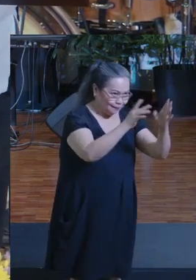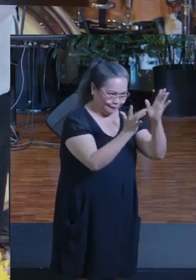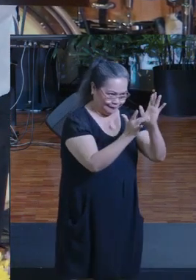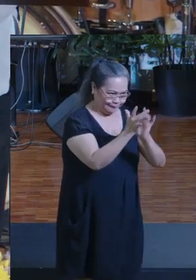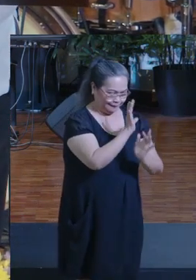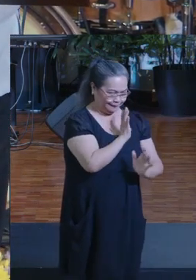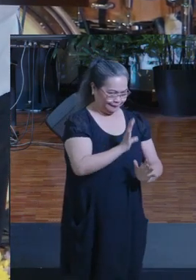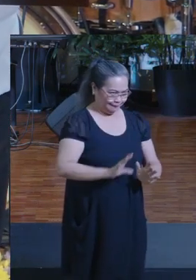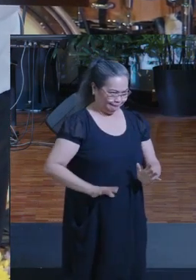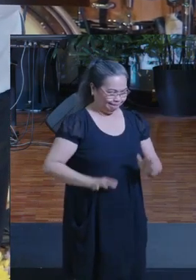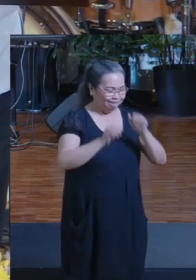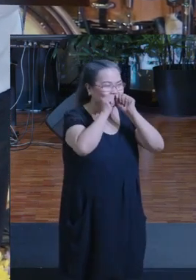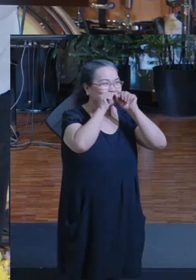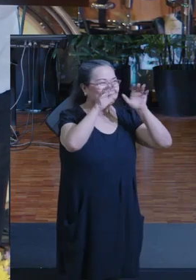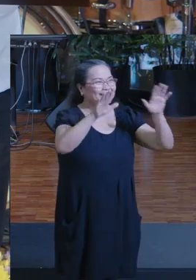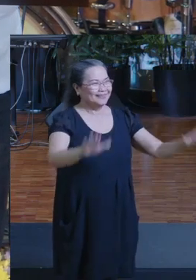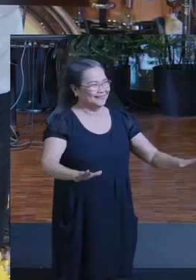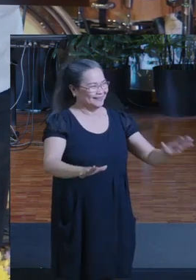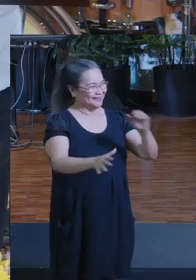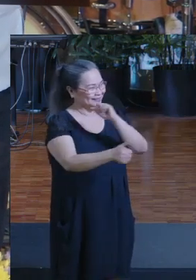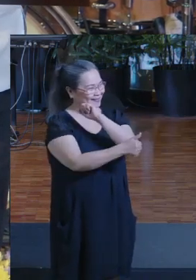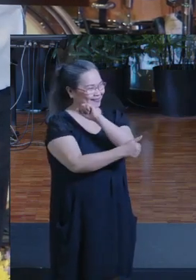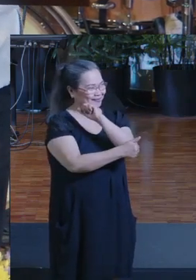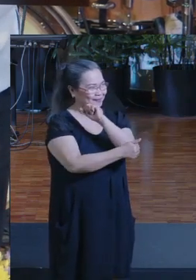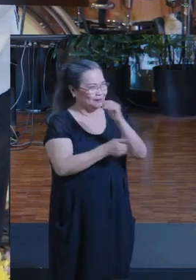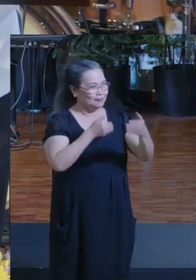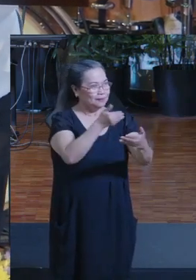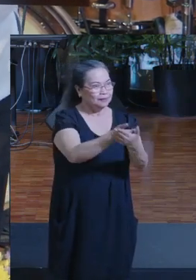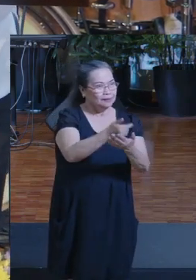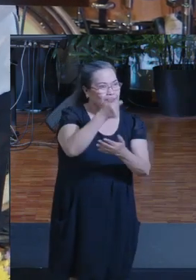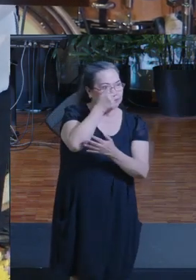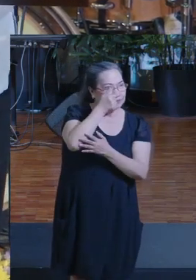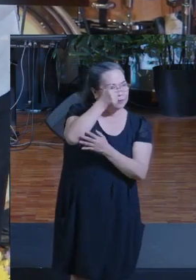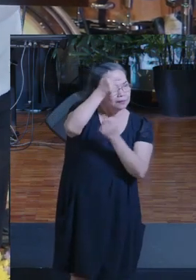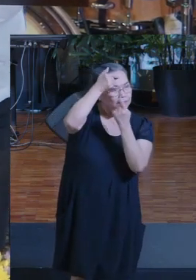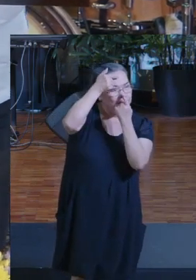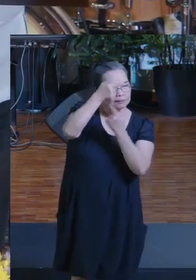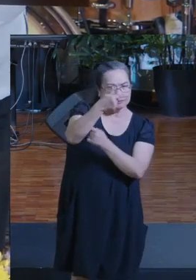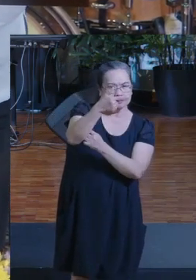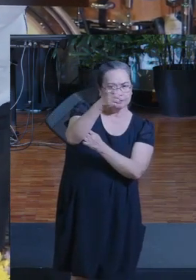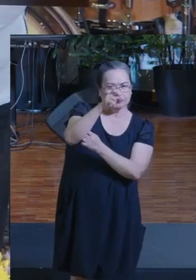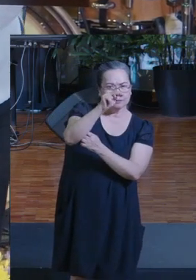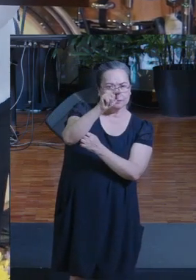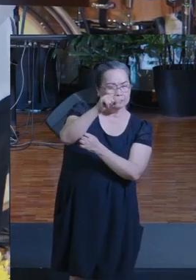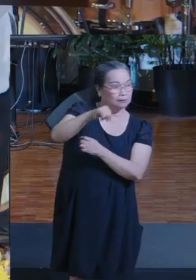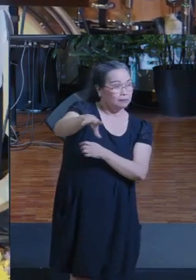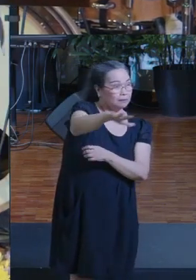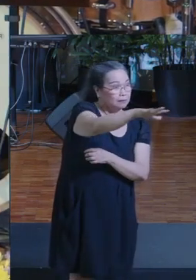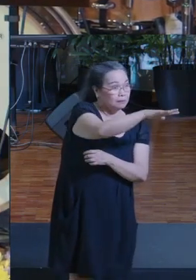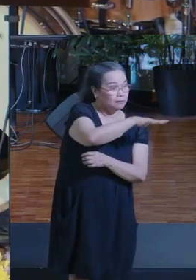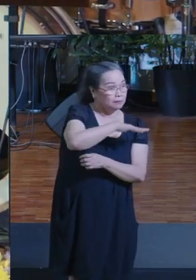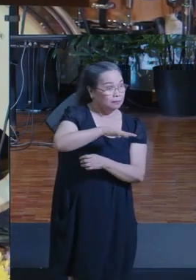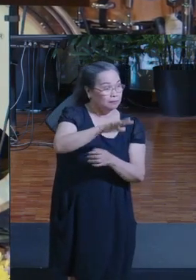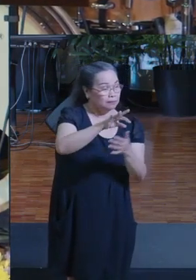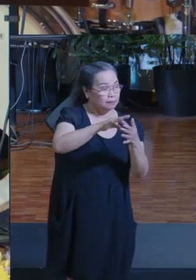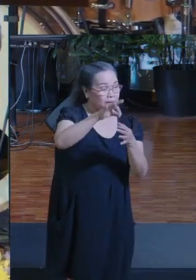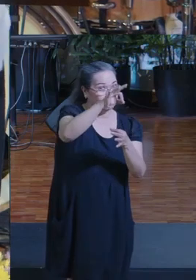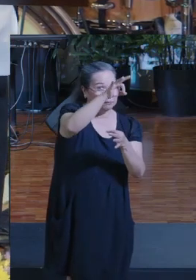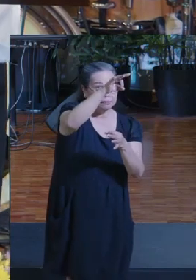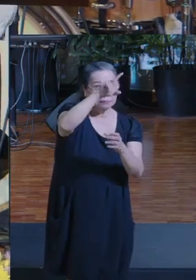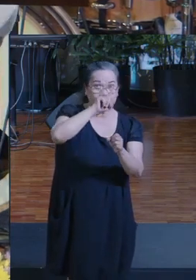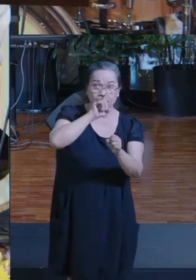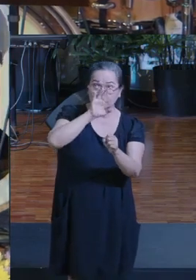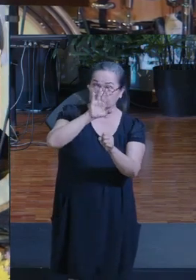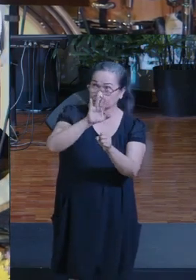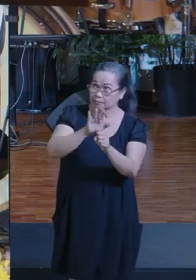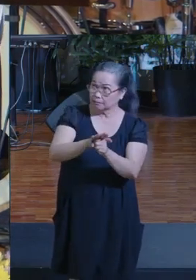of Abraham might come to the Gentiles, so that we might receive the promised Spirit through faith. To